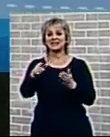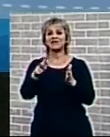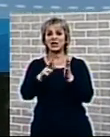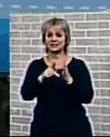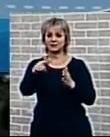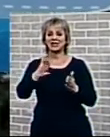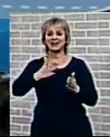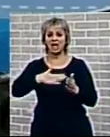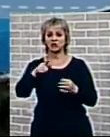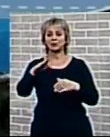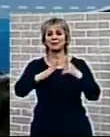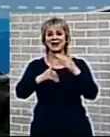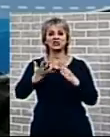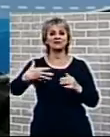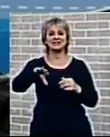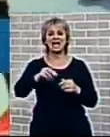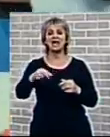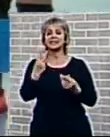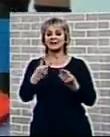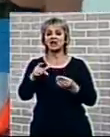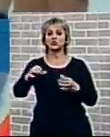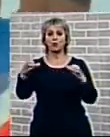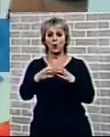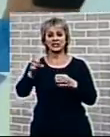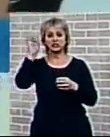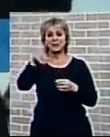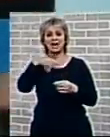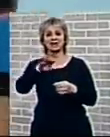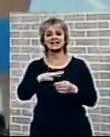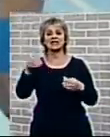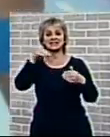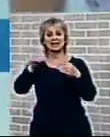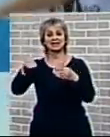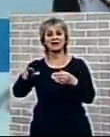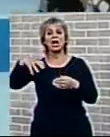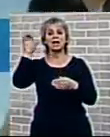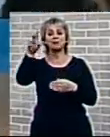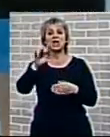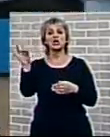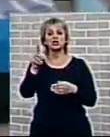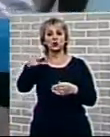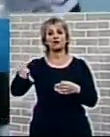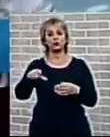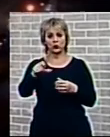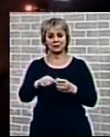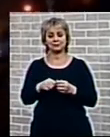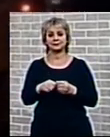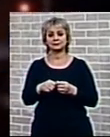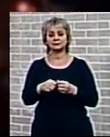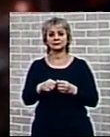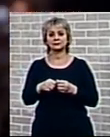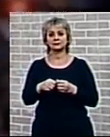6 позиций из 8 – наши. Практически вся символическая сборная чемпионата России составлена из гандболисток Ростов-Дона.